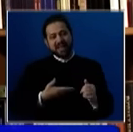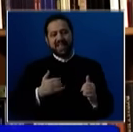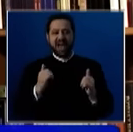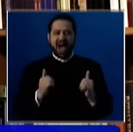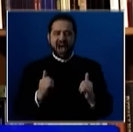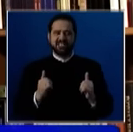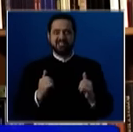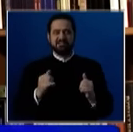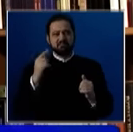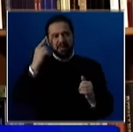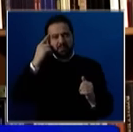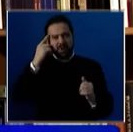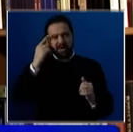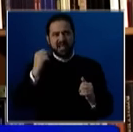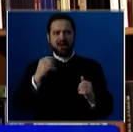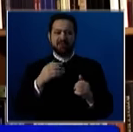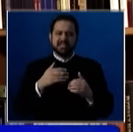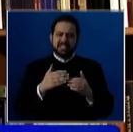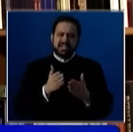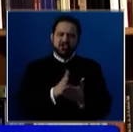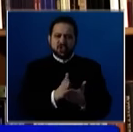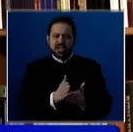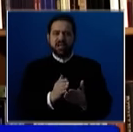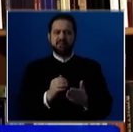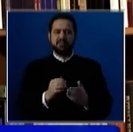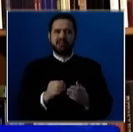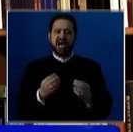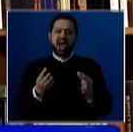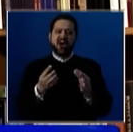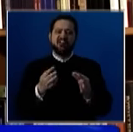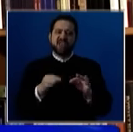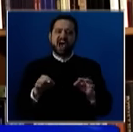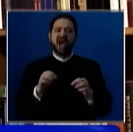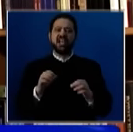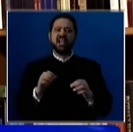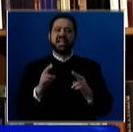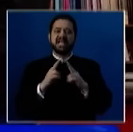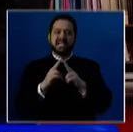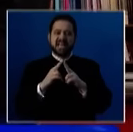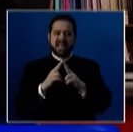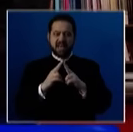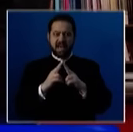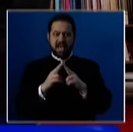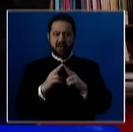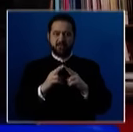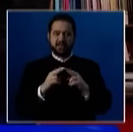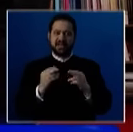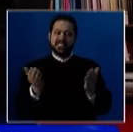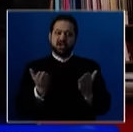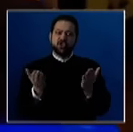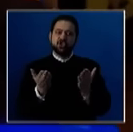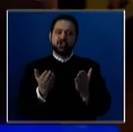abordare pe care încercăm să o respectăm la fiecare ediție de emisiunii noastre și acum